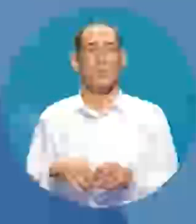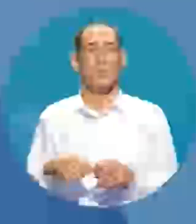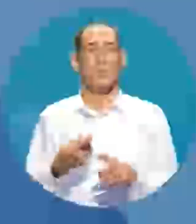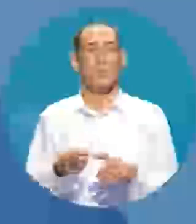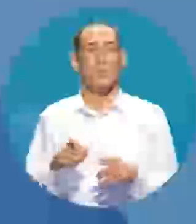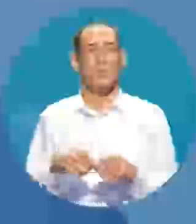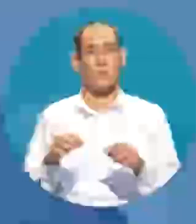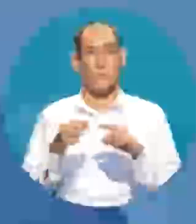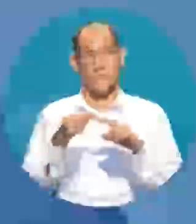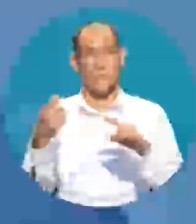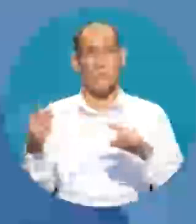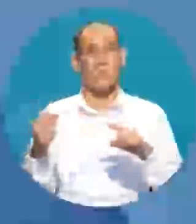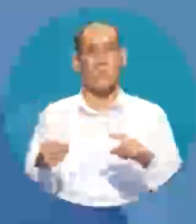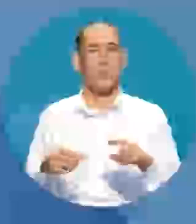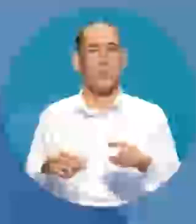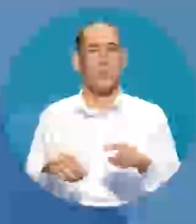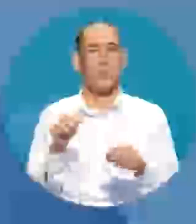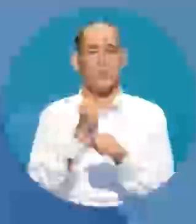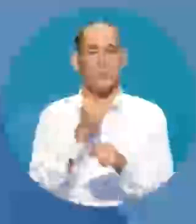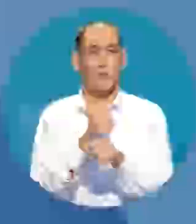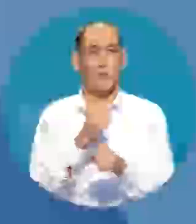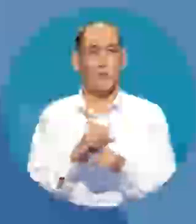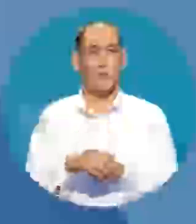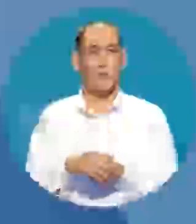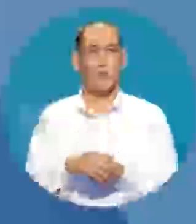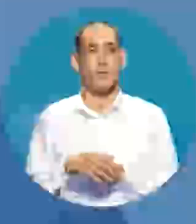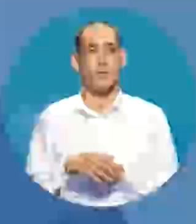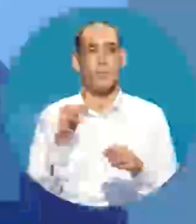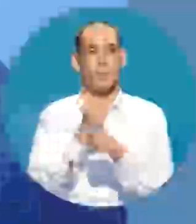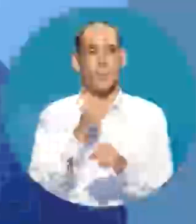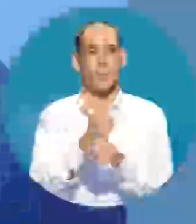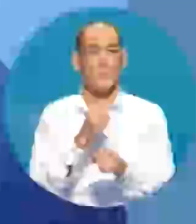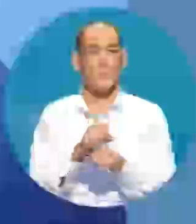Mine almanın ağaşı. Şimdi japrağın salamız.